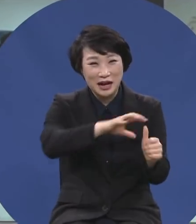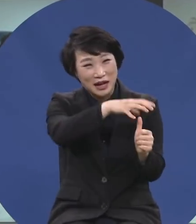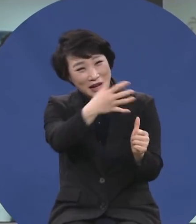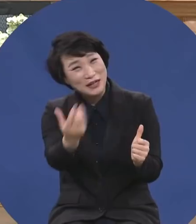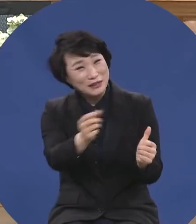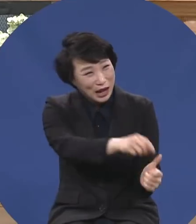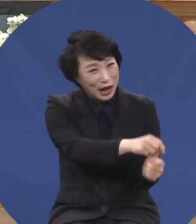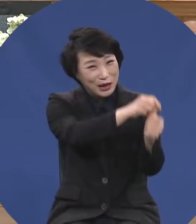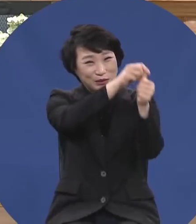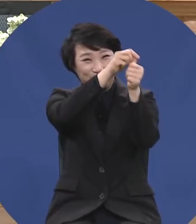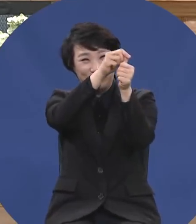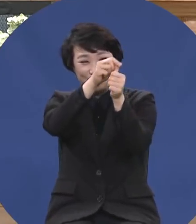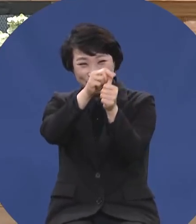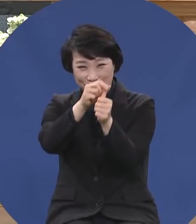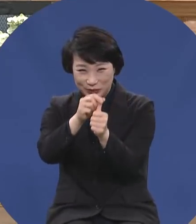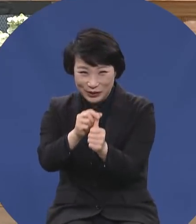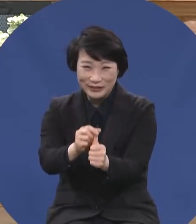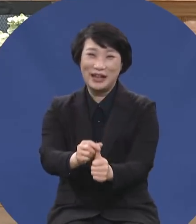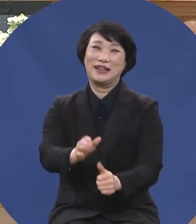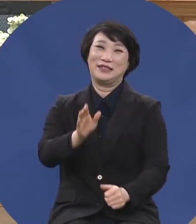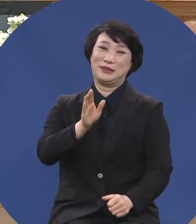앞이다 다